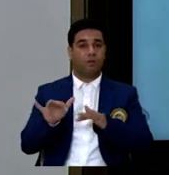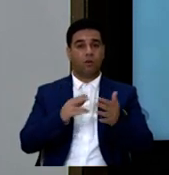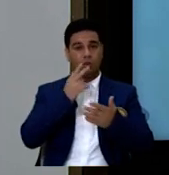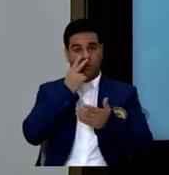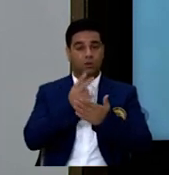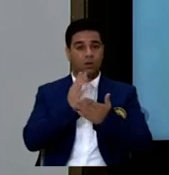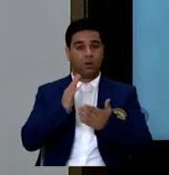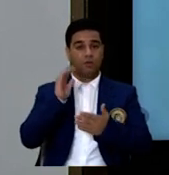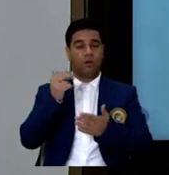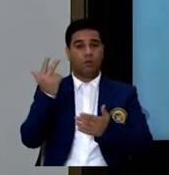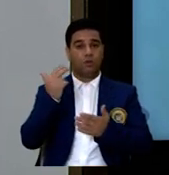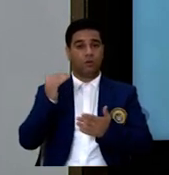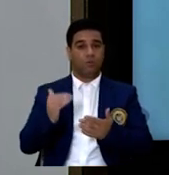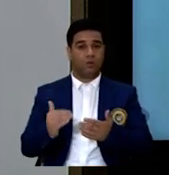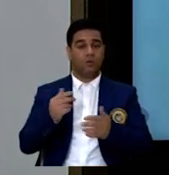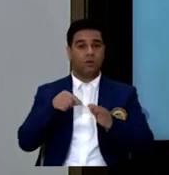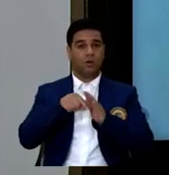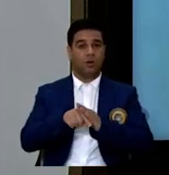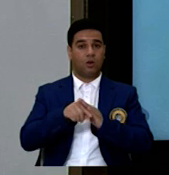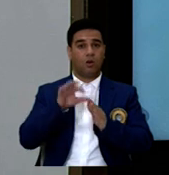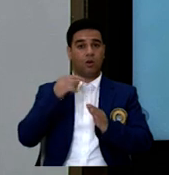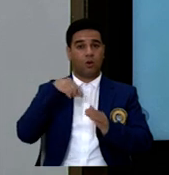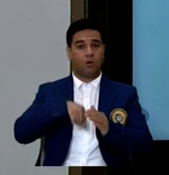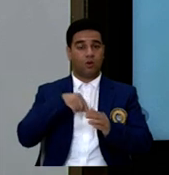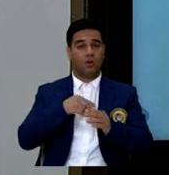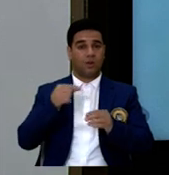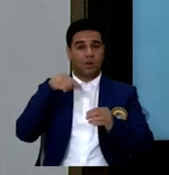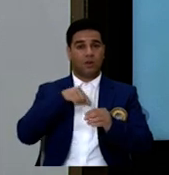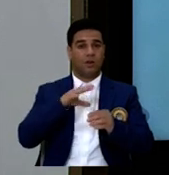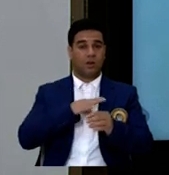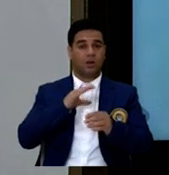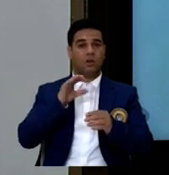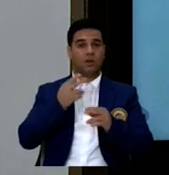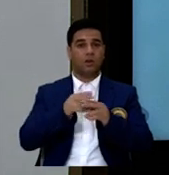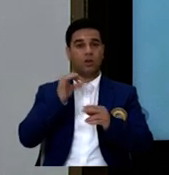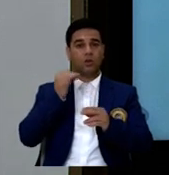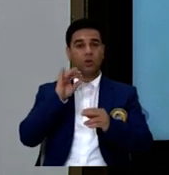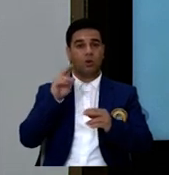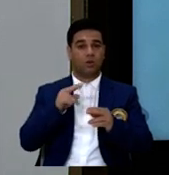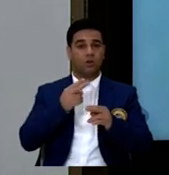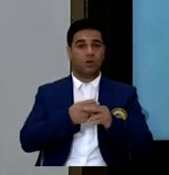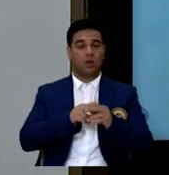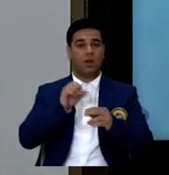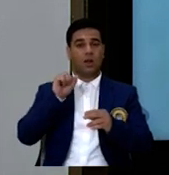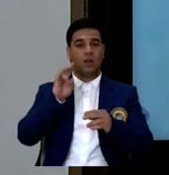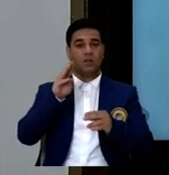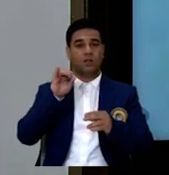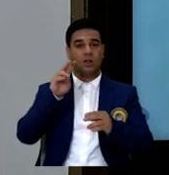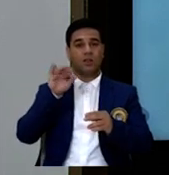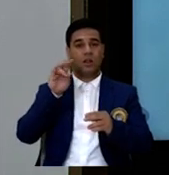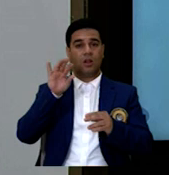ko'rsatadi va uchinchi bosqichda esa organizmga kirgan yod moddalarga qarshi antitelo